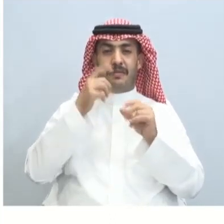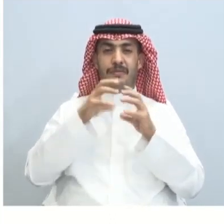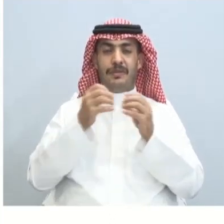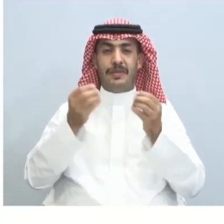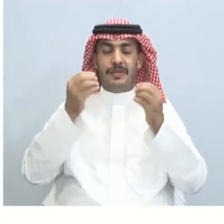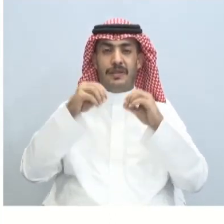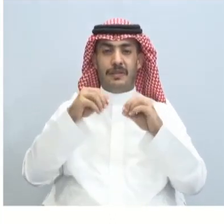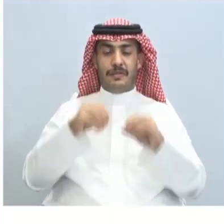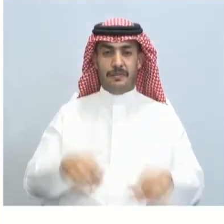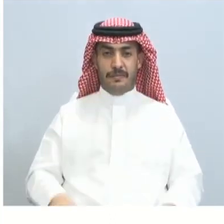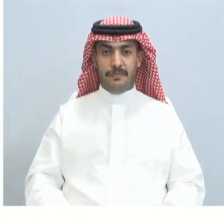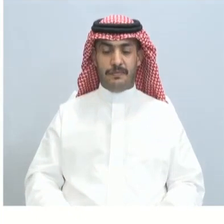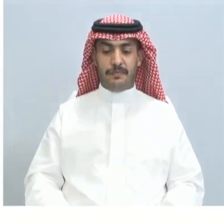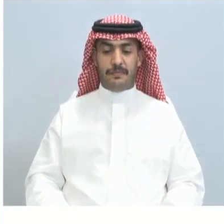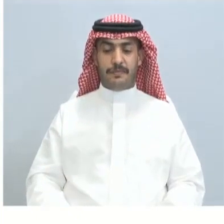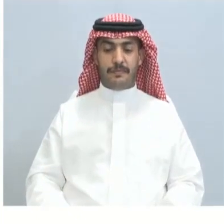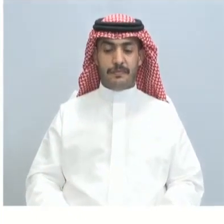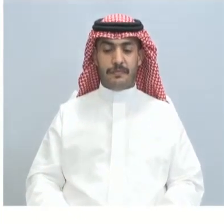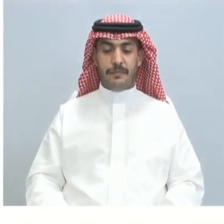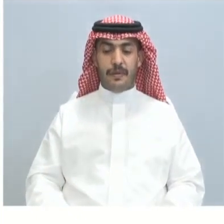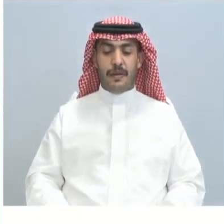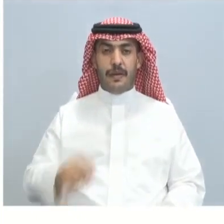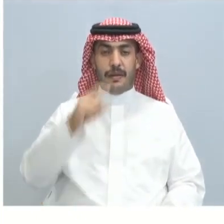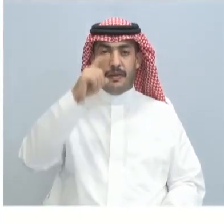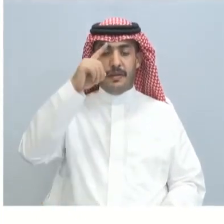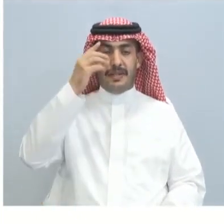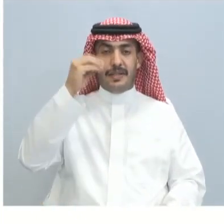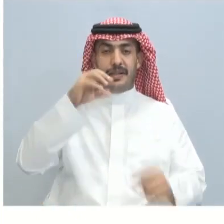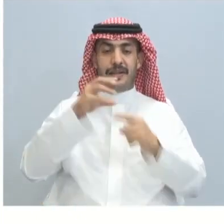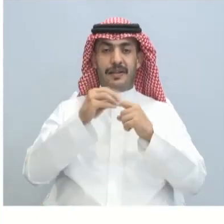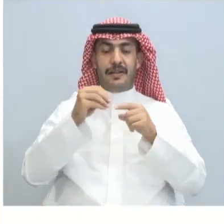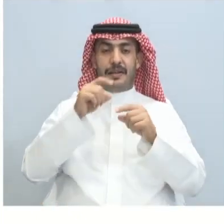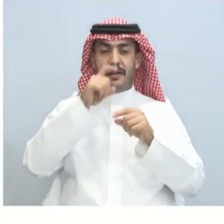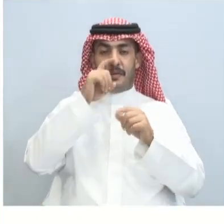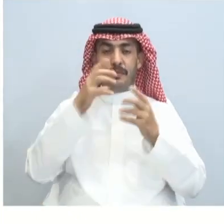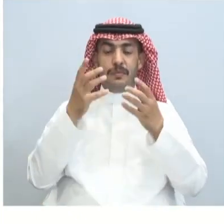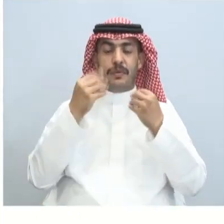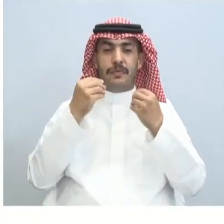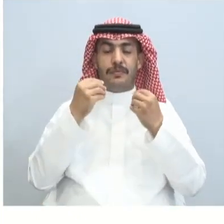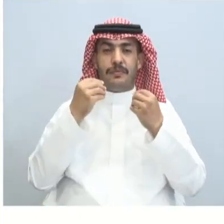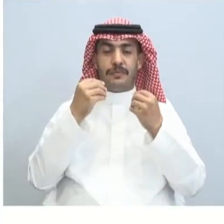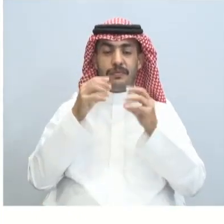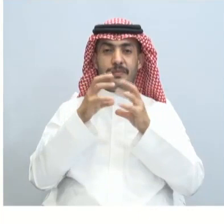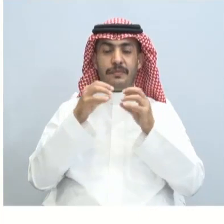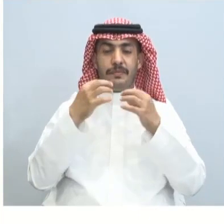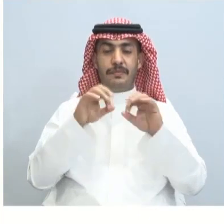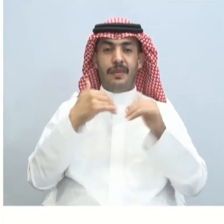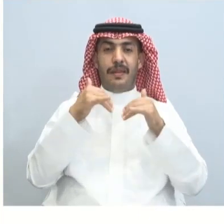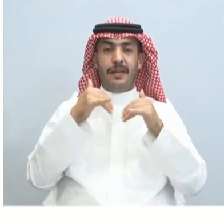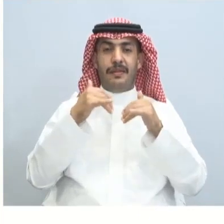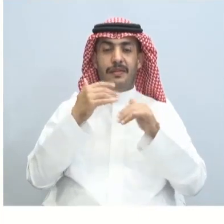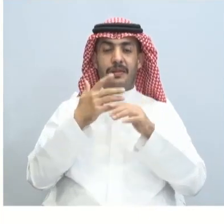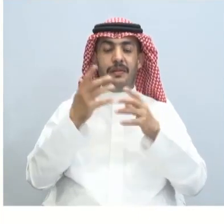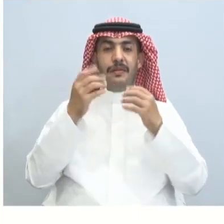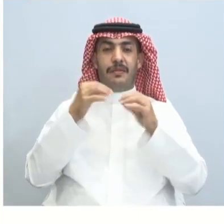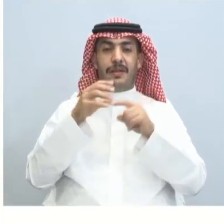بمعاني اخرى دون زياده او نقصان اذا لا تكون المعلومه تفسر باكثر من طريقه او